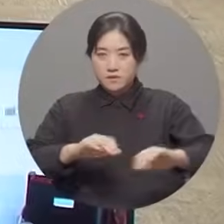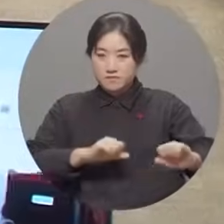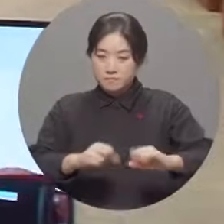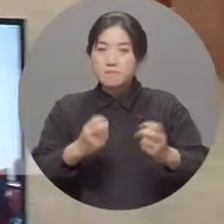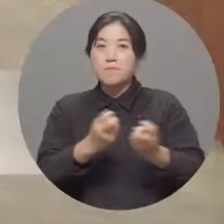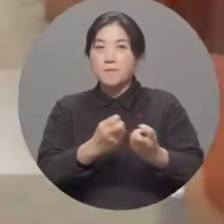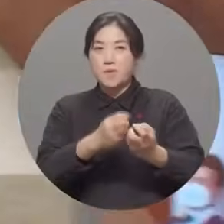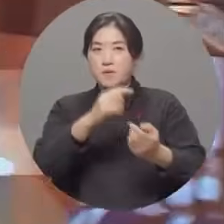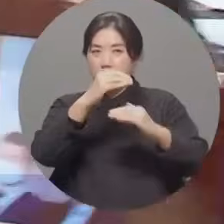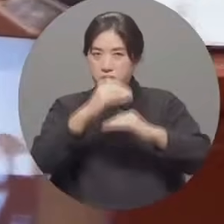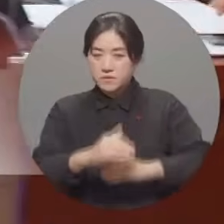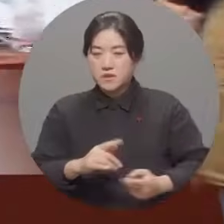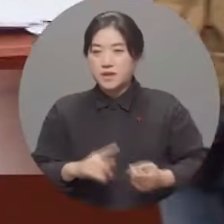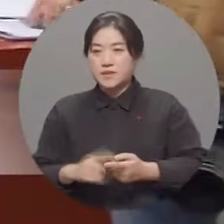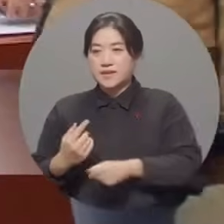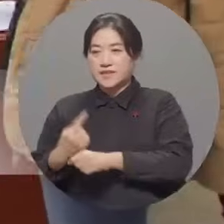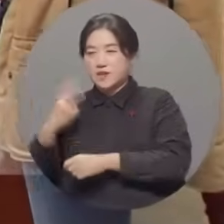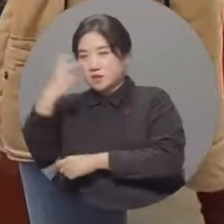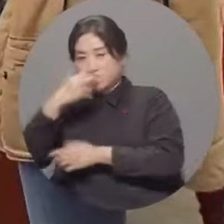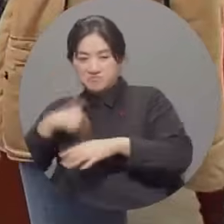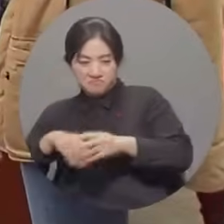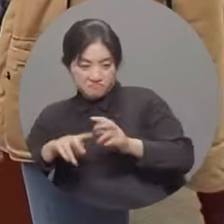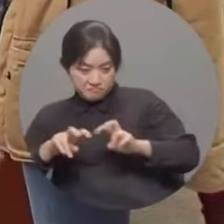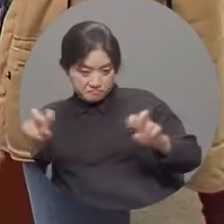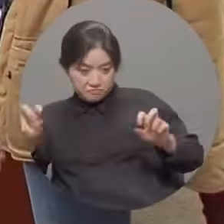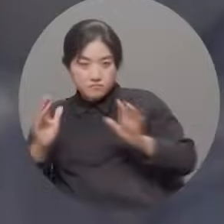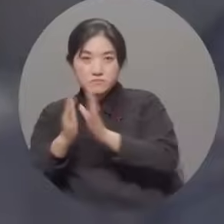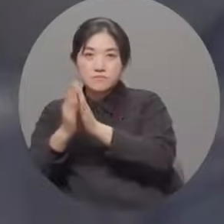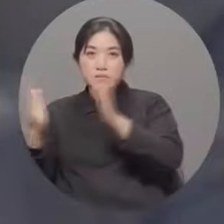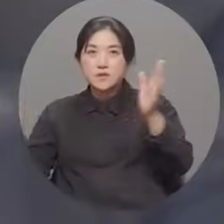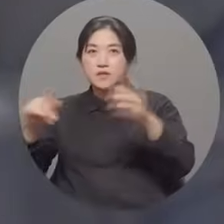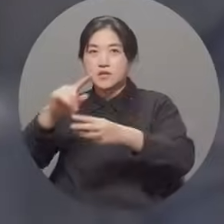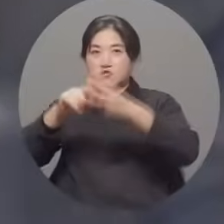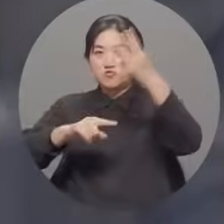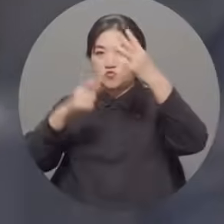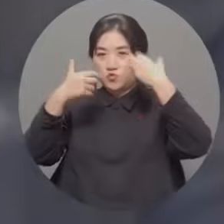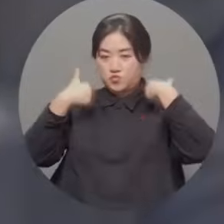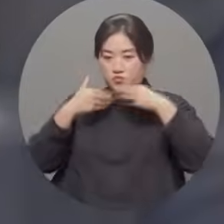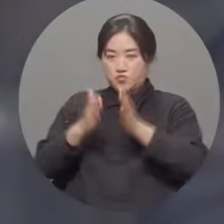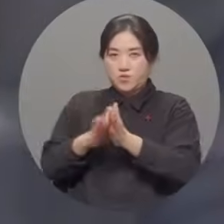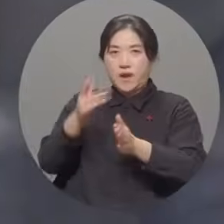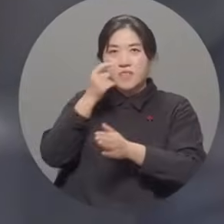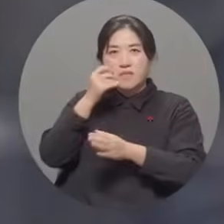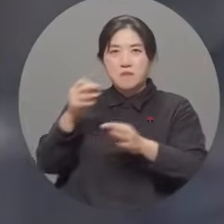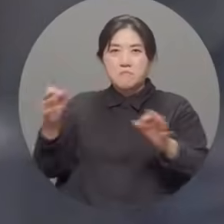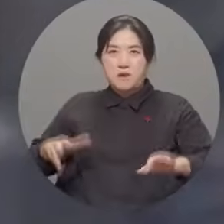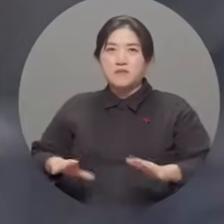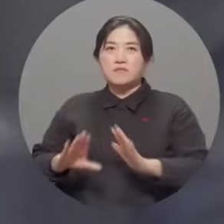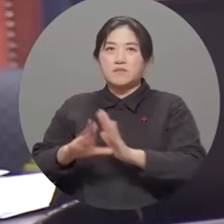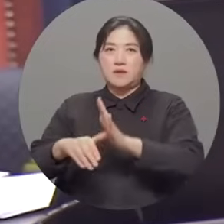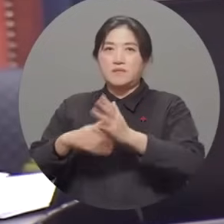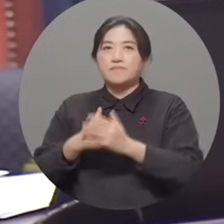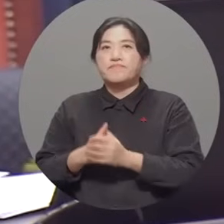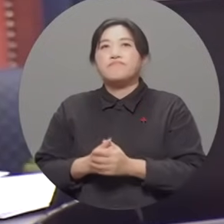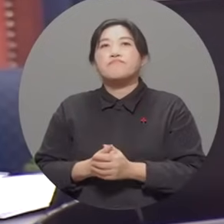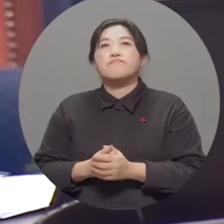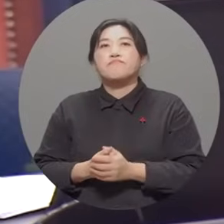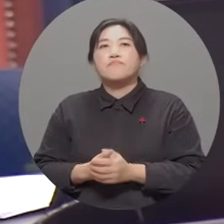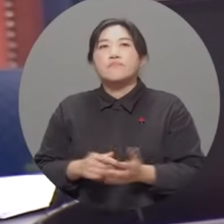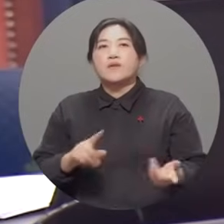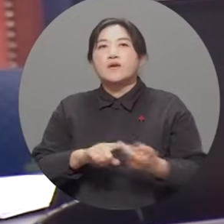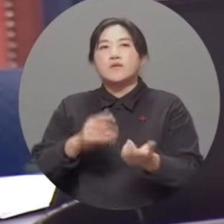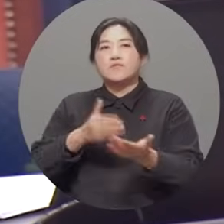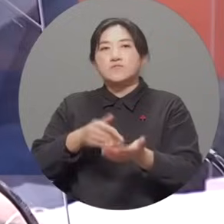지난해 감사원이 감사에 전격 착수했습니다. 윤석열 정부 출범 한 달여 만이었습니다. 연합뉴스